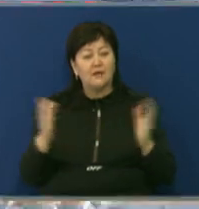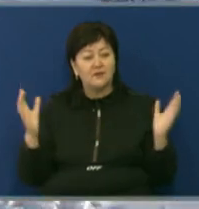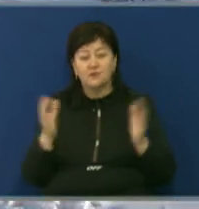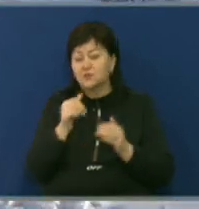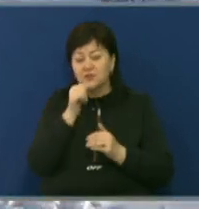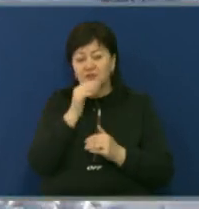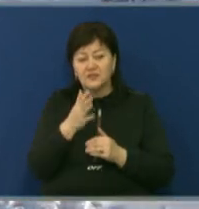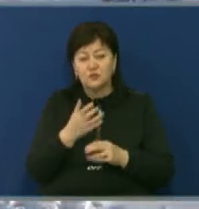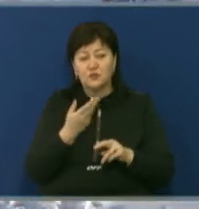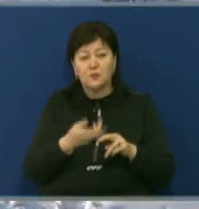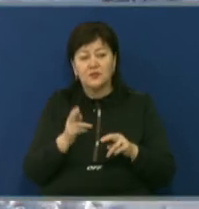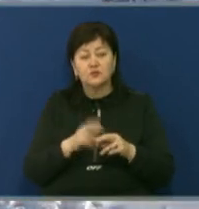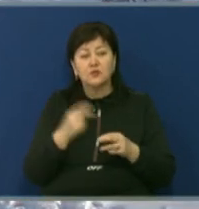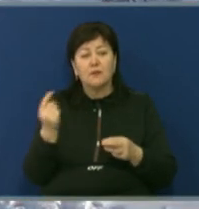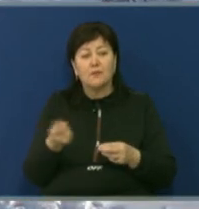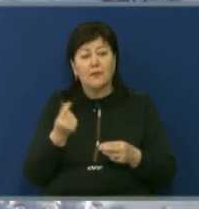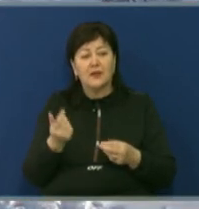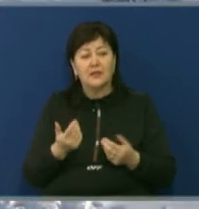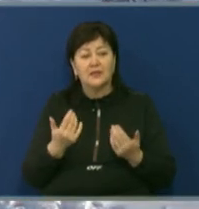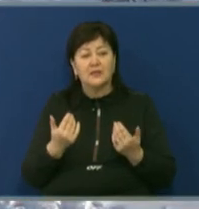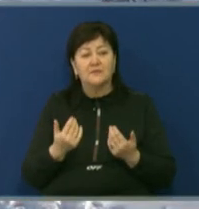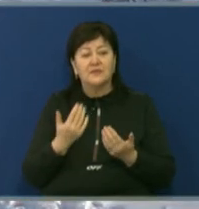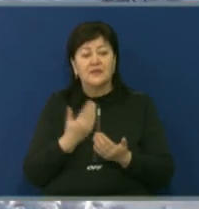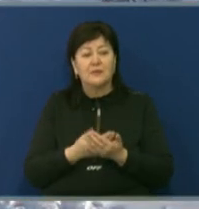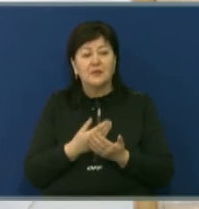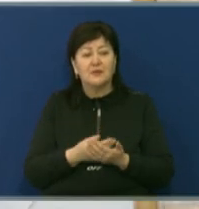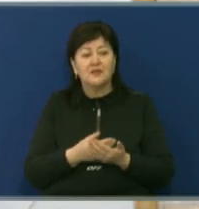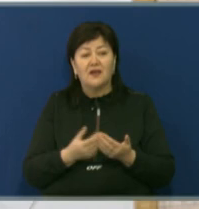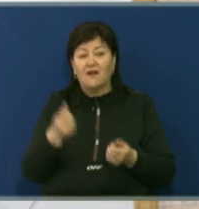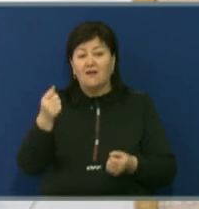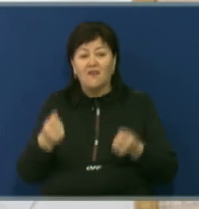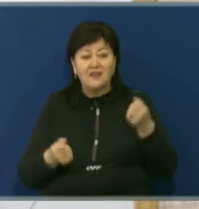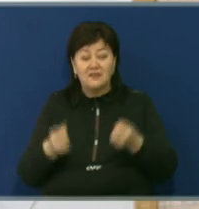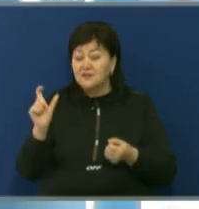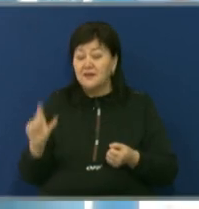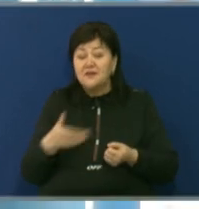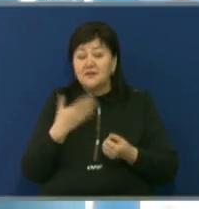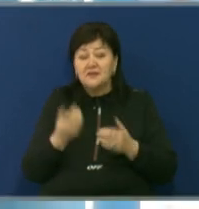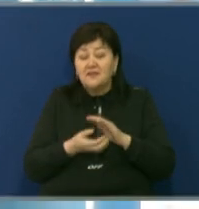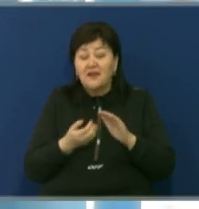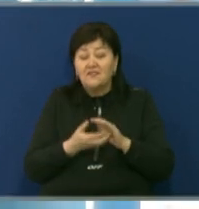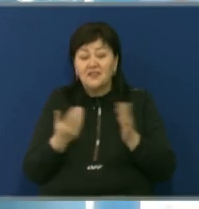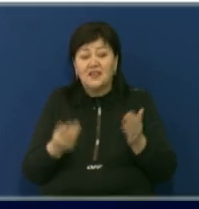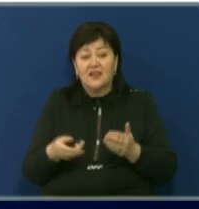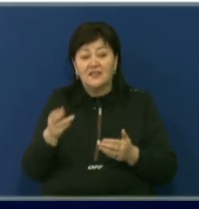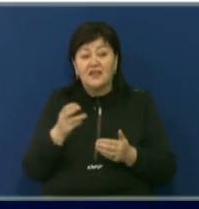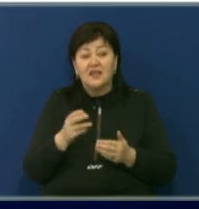Даниялов. Белгілі болғандай, таксопаркте Д санатындағы жүргізушілер жетіспейді және жалпы мекеме шығынға